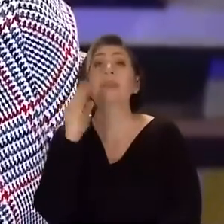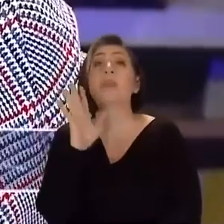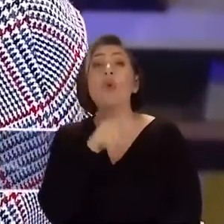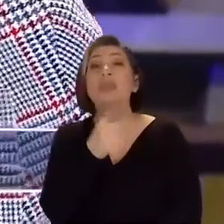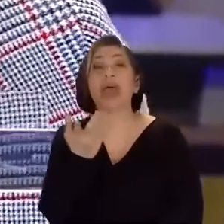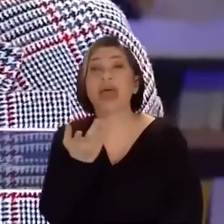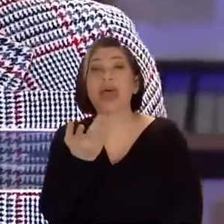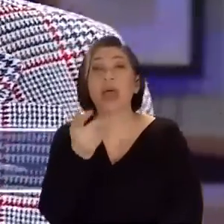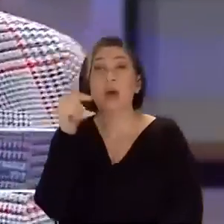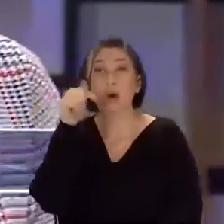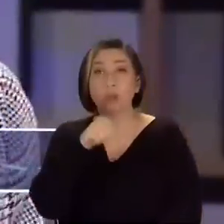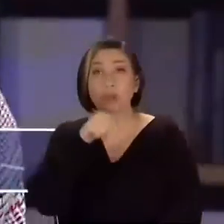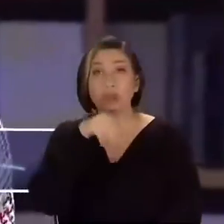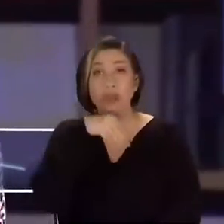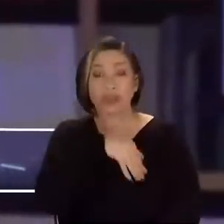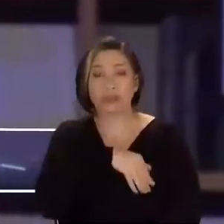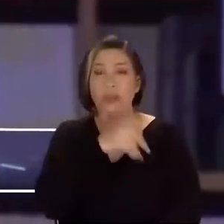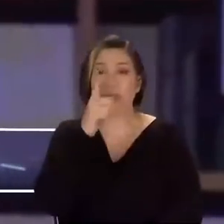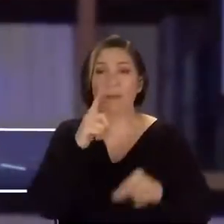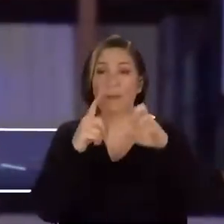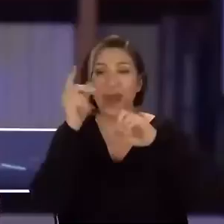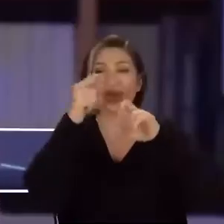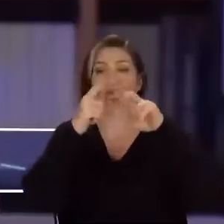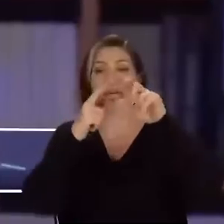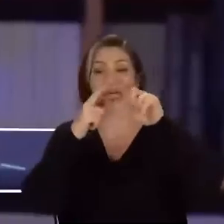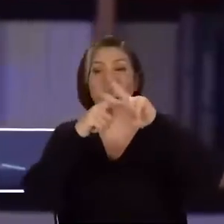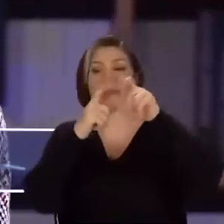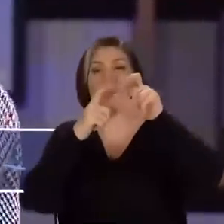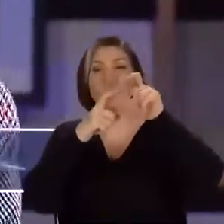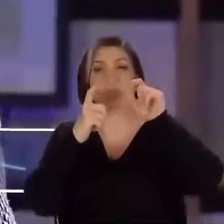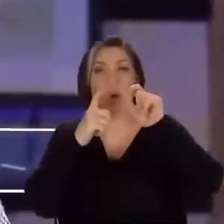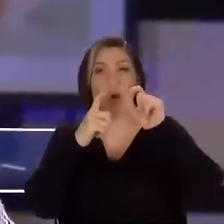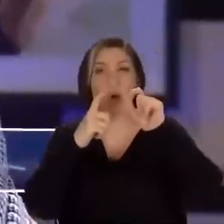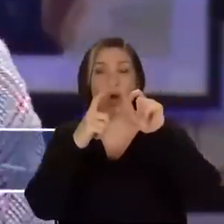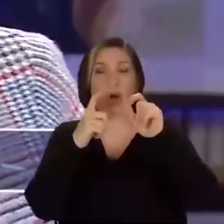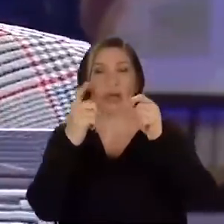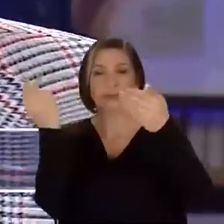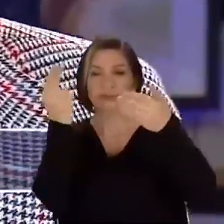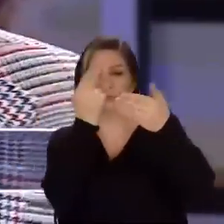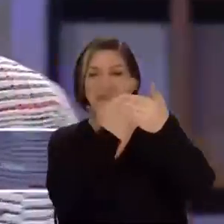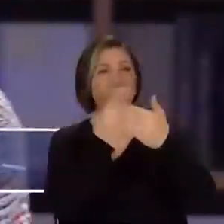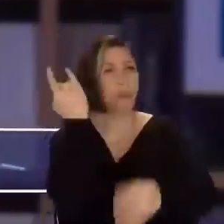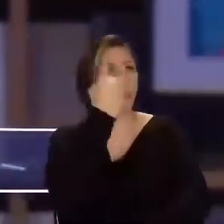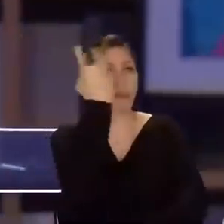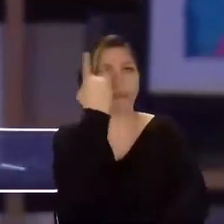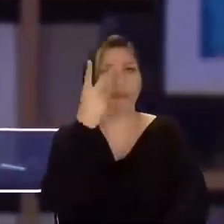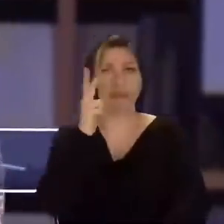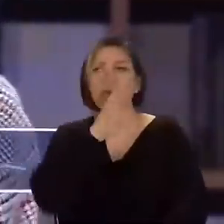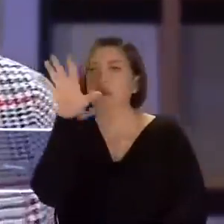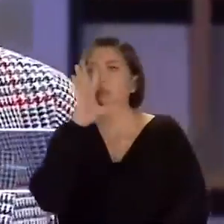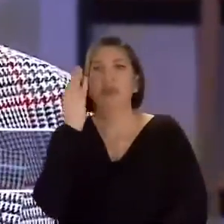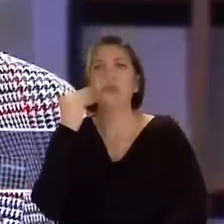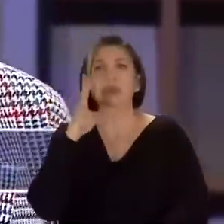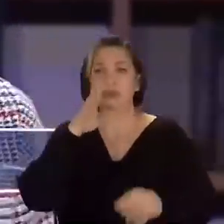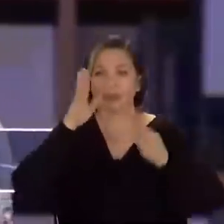onun ne olduğunu. Bugün cebinde bir tane Picasso tablosuyla dolaşabilir misin bütün dünyayı? Kimse bir şey anlamaz. X-ray'de